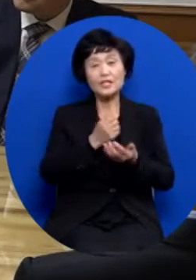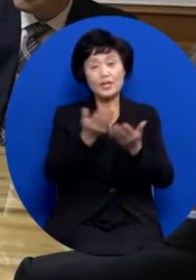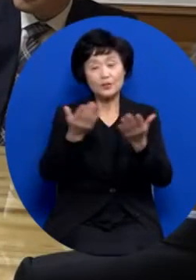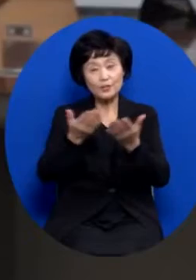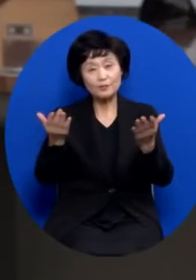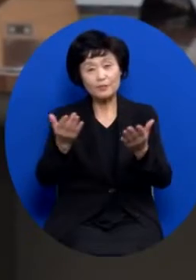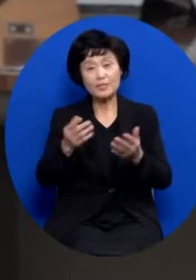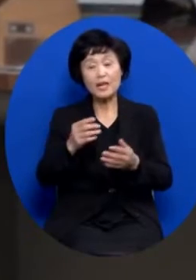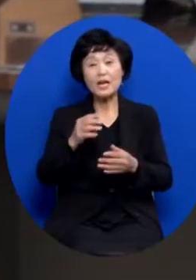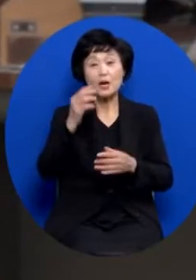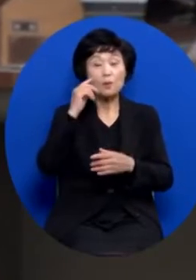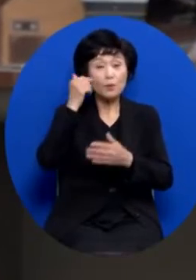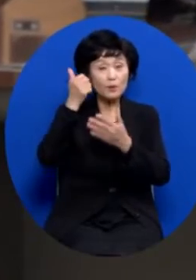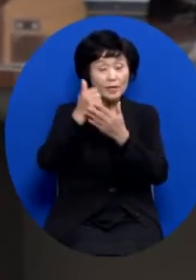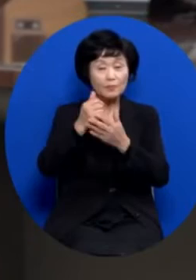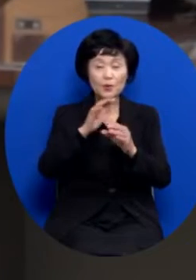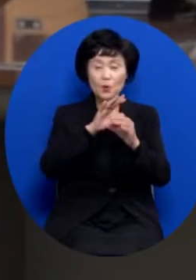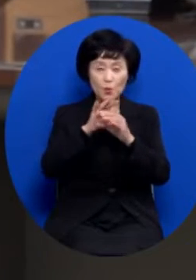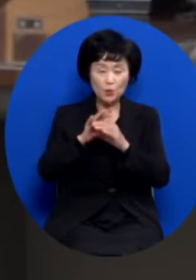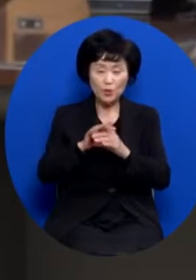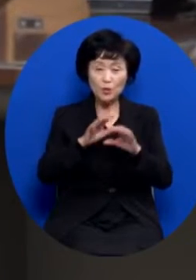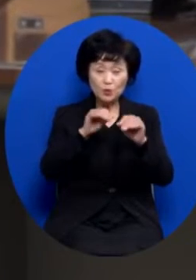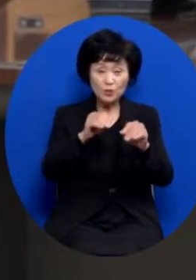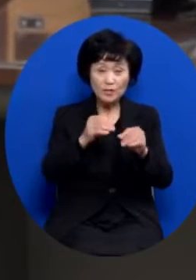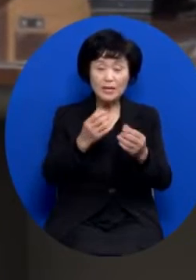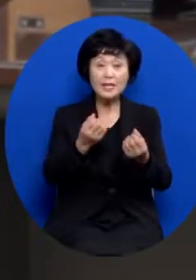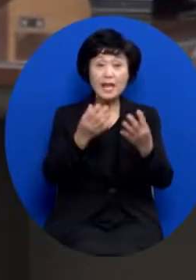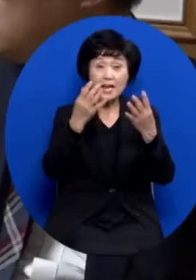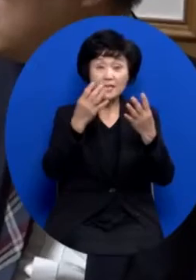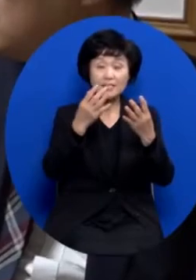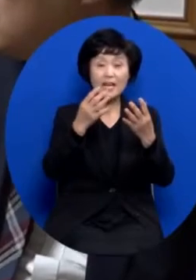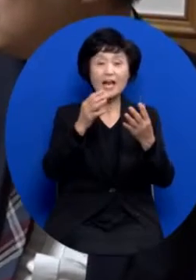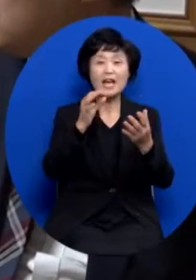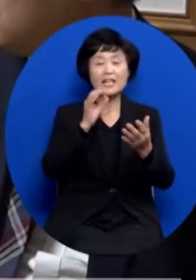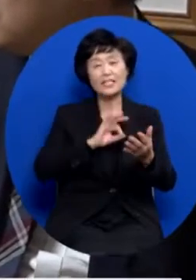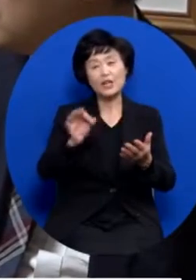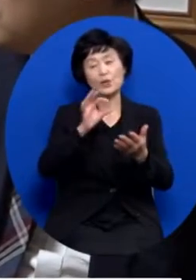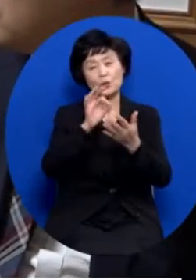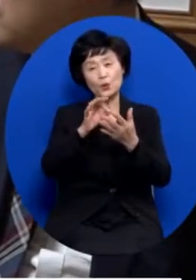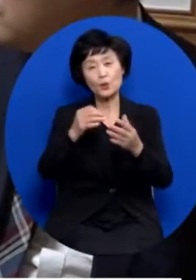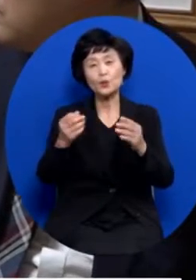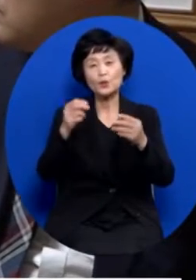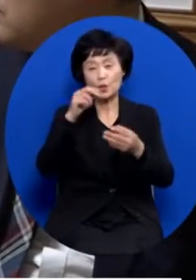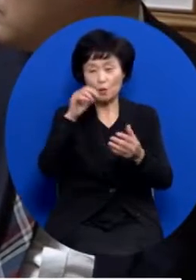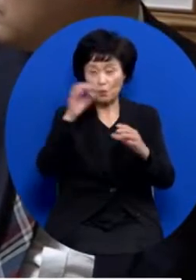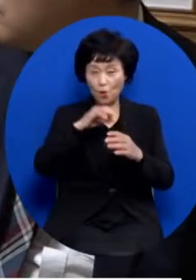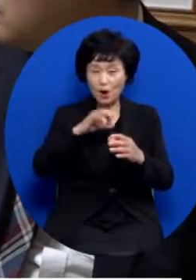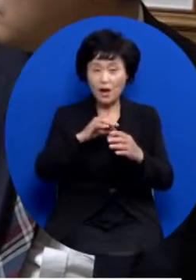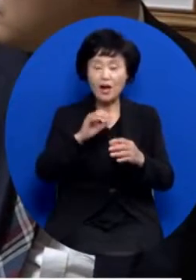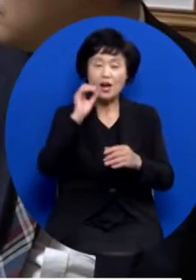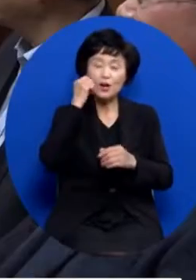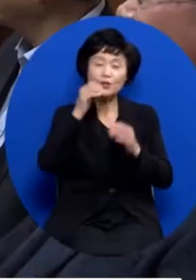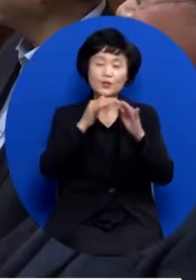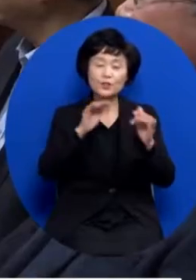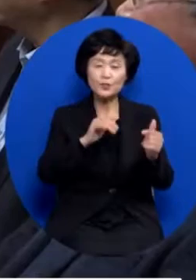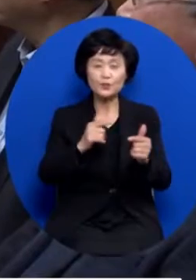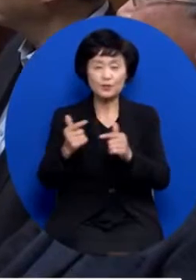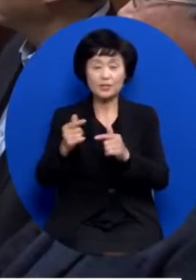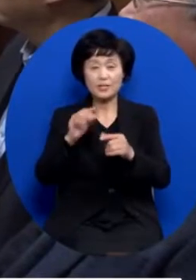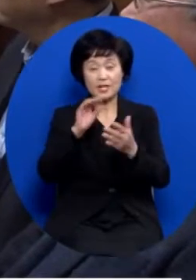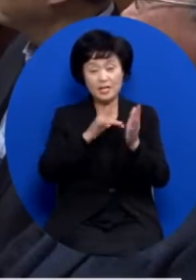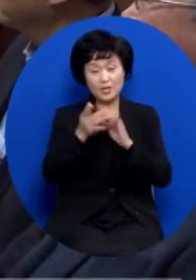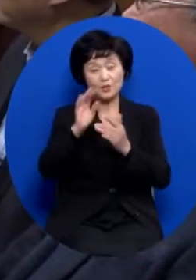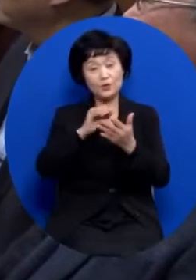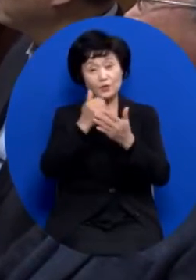기독교연합회장 진기선 목사는 코로나로 중단된 행사비를 모아 준비했다며 어려운 이웃에게 예수 그리스도의 사랑이 전달되길 바란다고